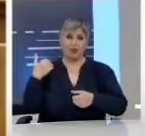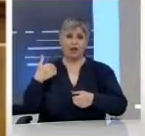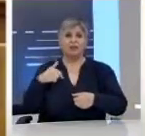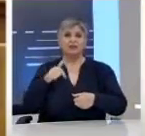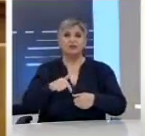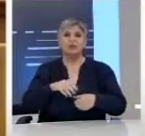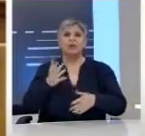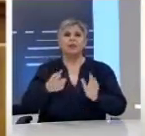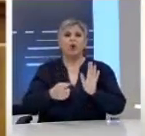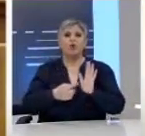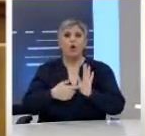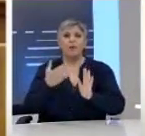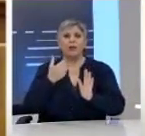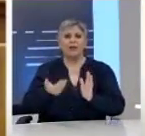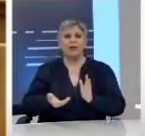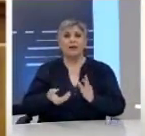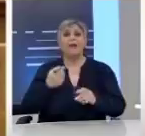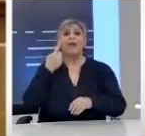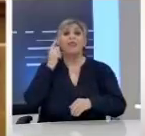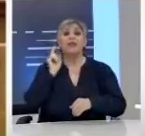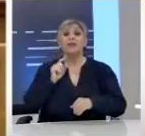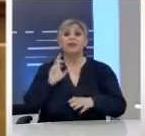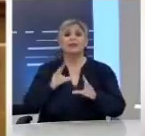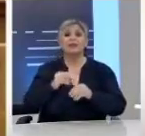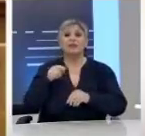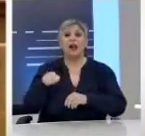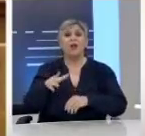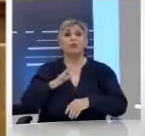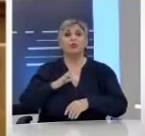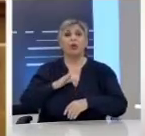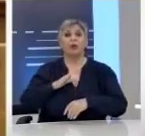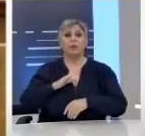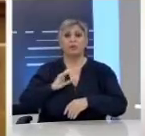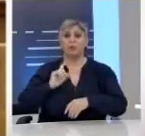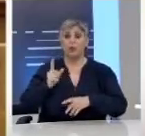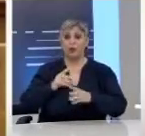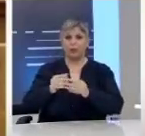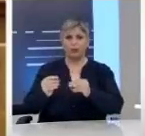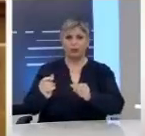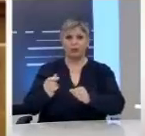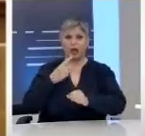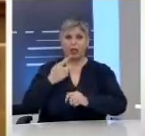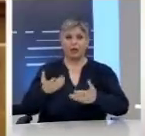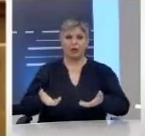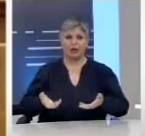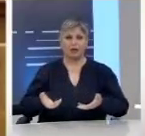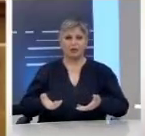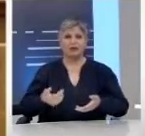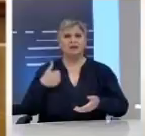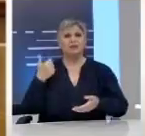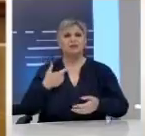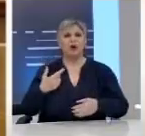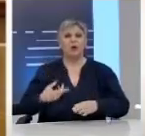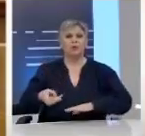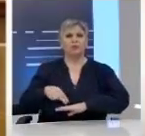δικαιώματα, δεν ήξερε για αυτούς τους αόρατους ανθρώπους, ήρθε σήμερα να μας κάνει κριτική και να μας πει, ούτε